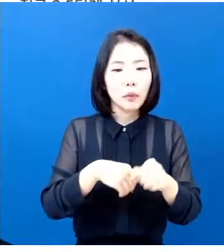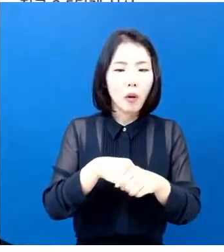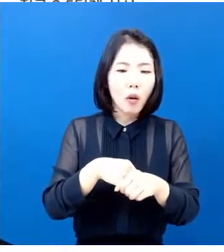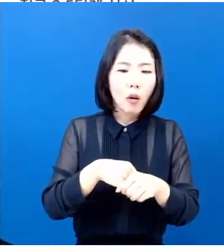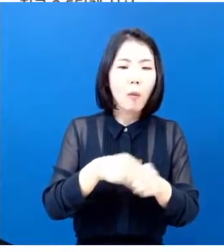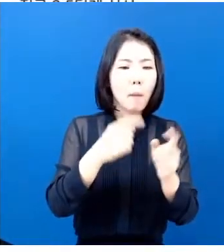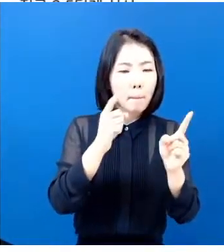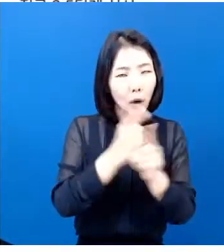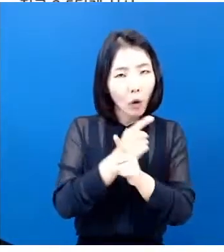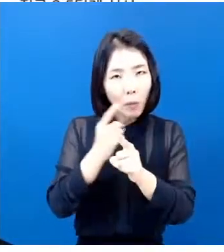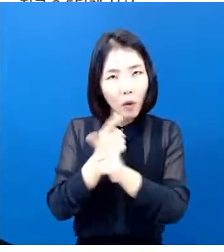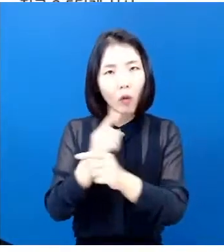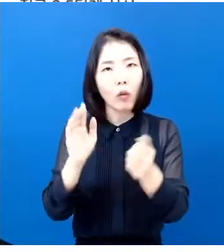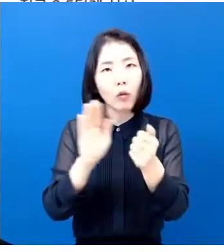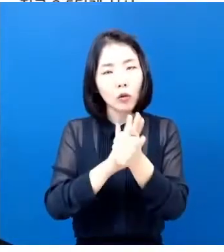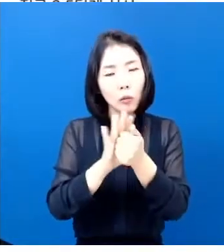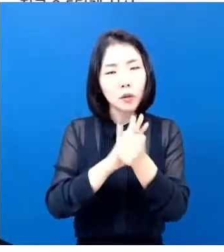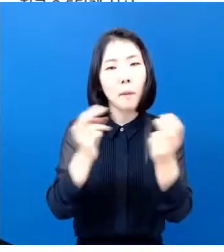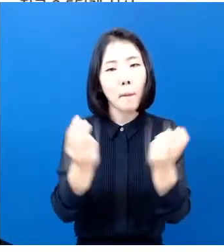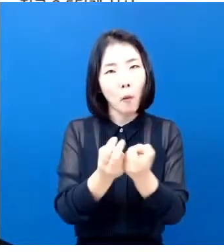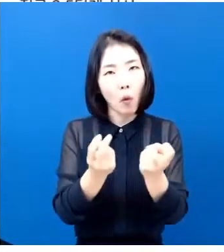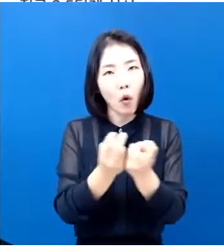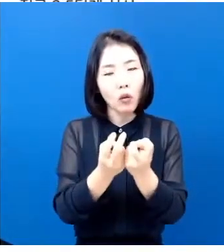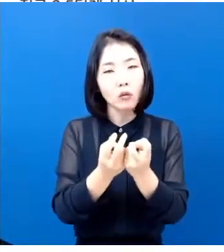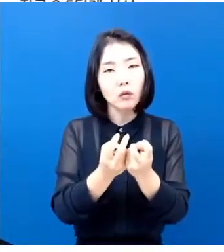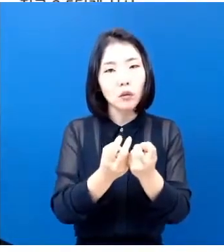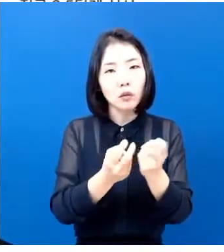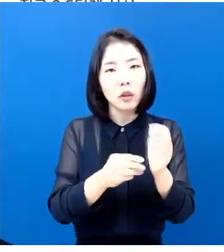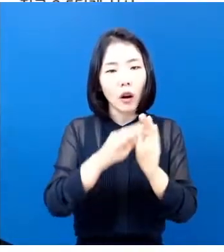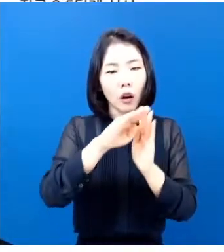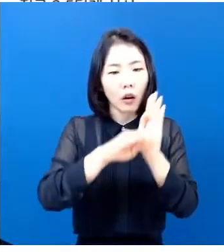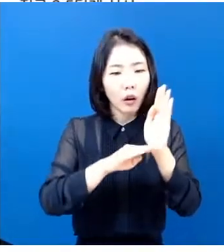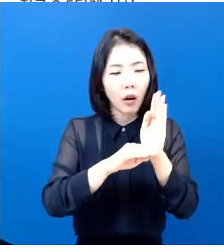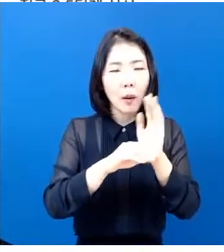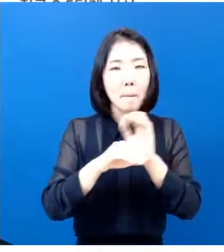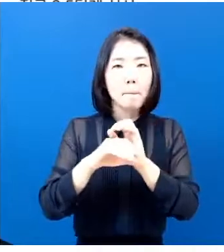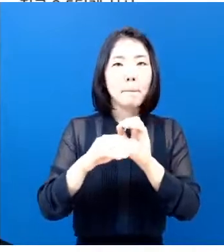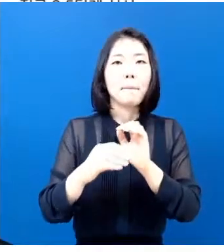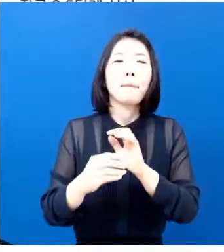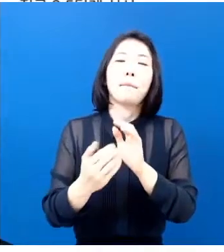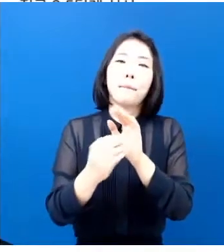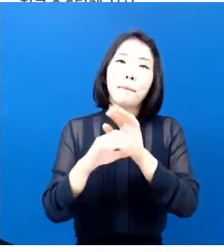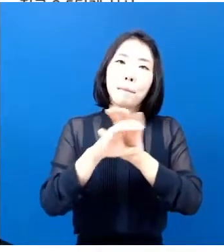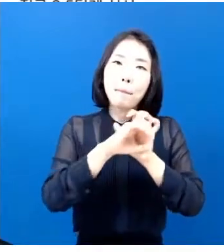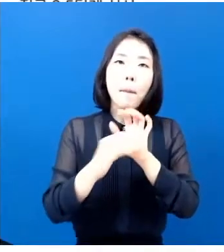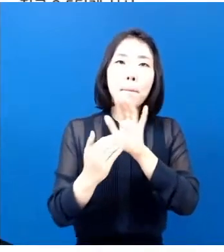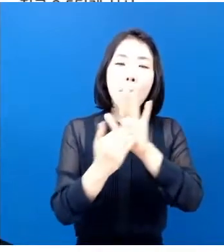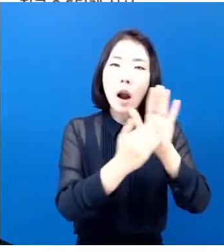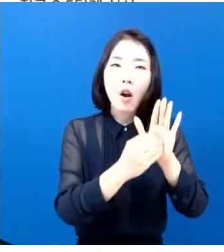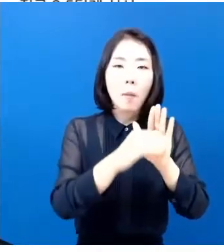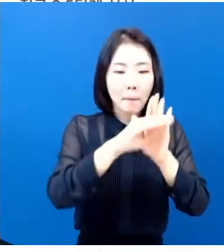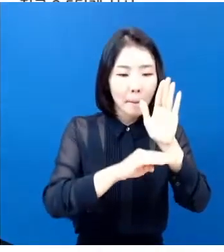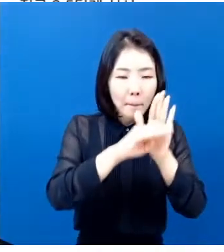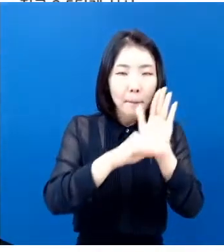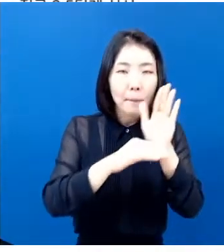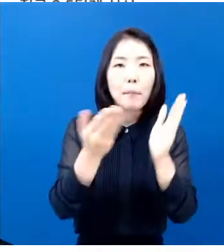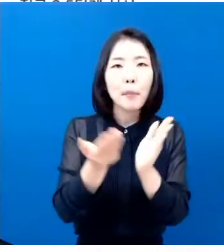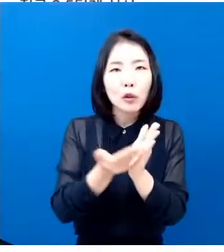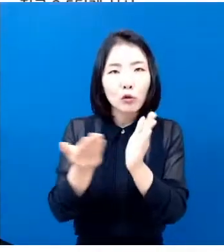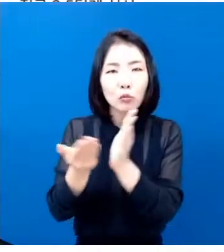서비스 방법을 모색하고 그 시기에 맞는 실천 서비스를 단계적으로 실시하기 는 더욱 힘든 상황이 아닐 수가